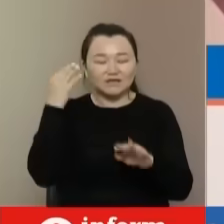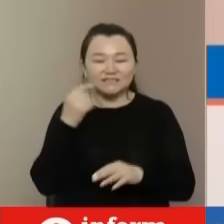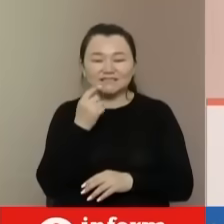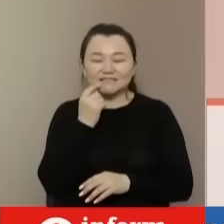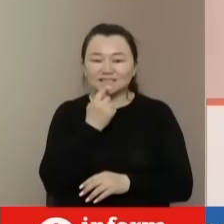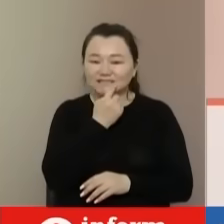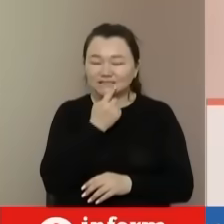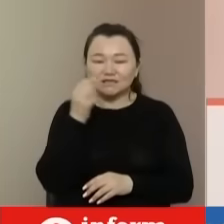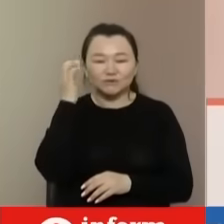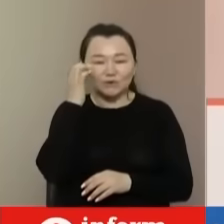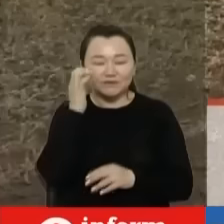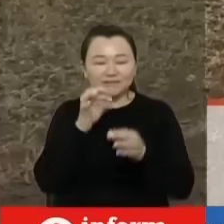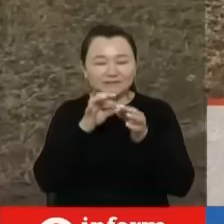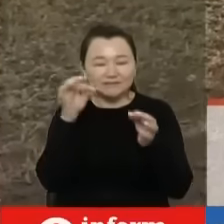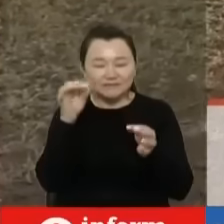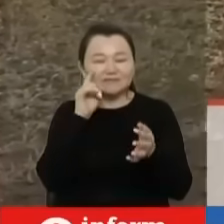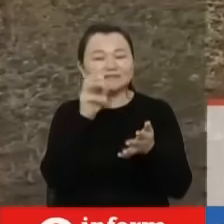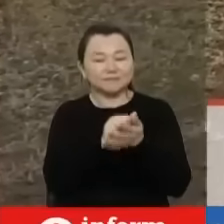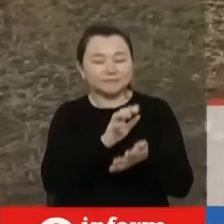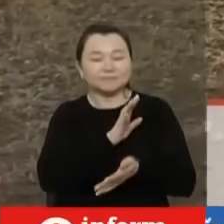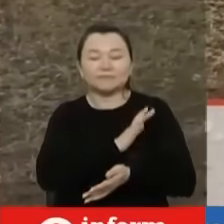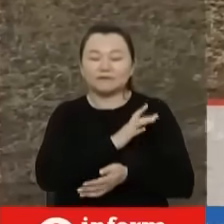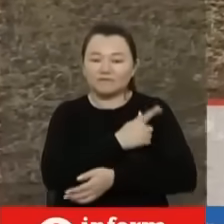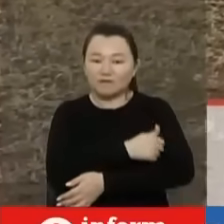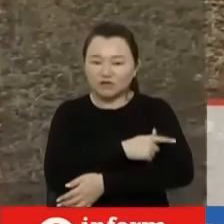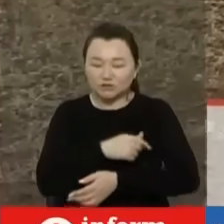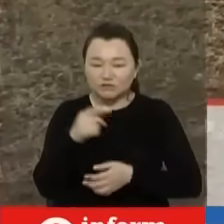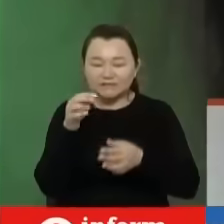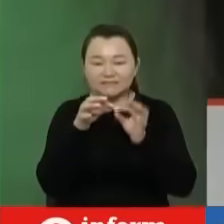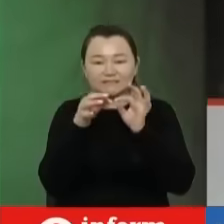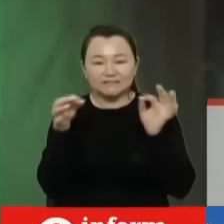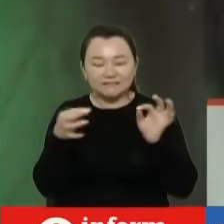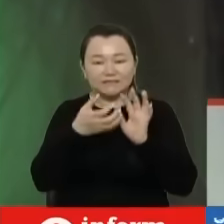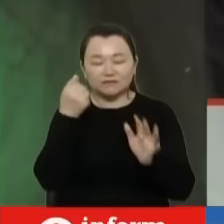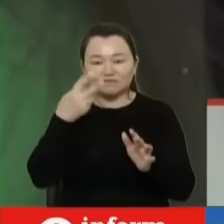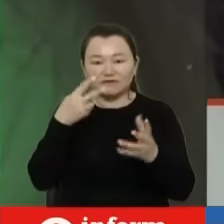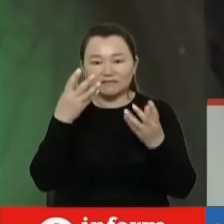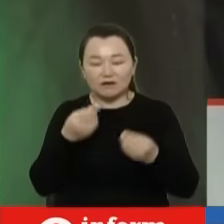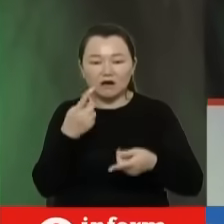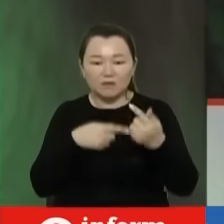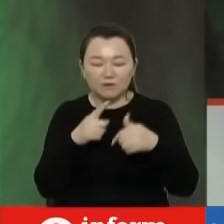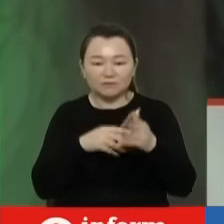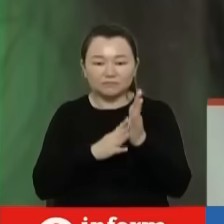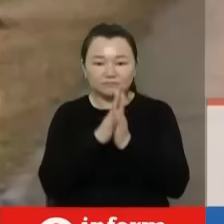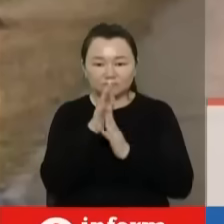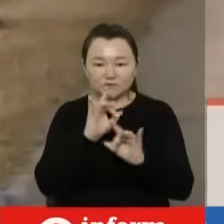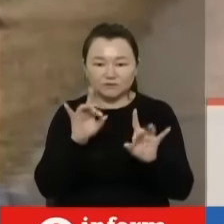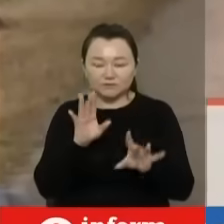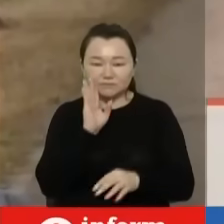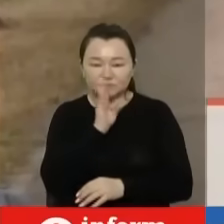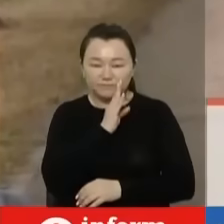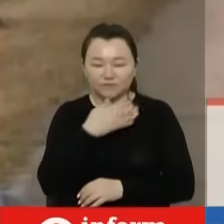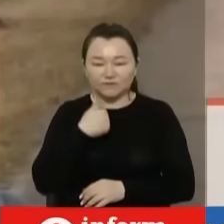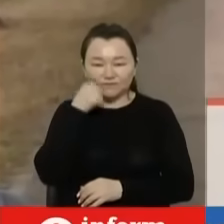арасында да қара қылдың өскенін байқағанын айтады. Дәрігерлер алған қылғыбыр 20 күннен кейін қайта өсіп жатыр, дейді анасы. Кеше